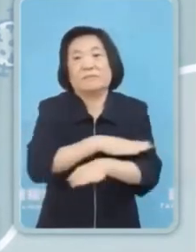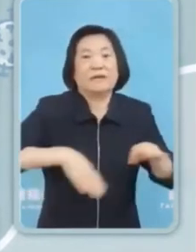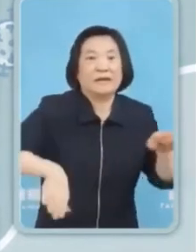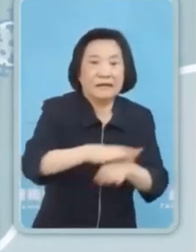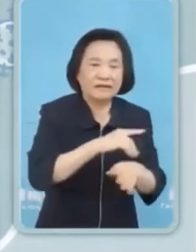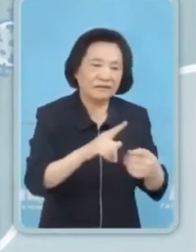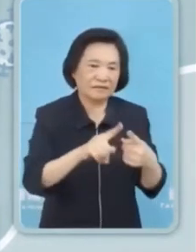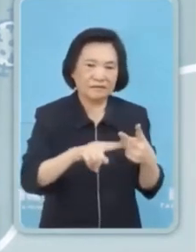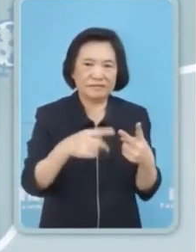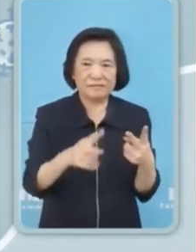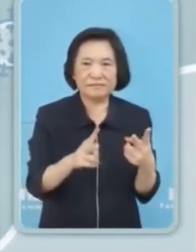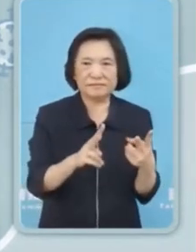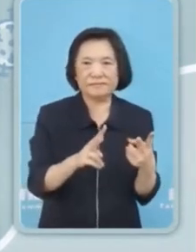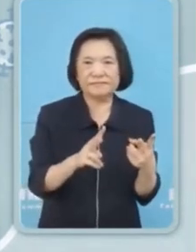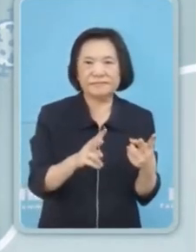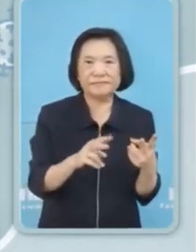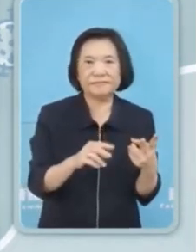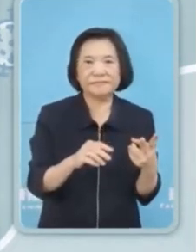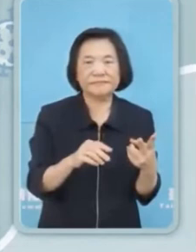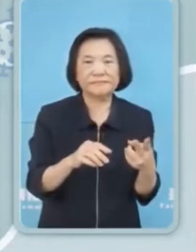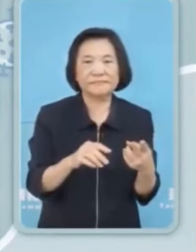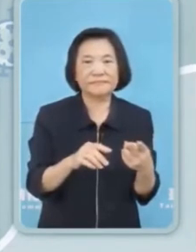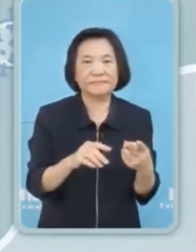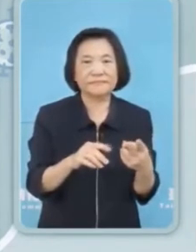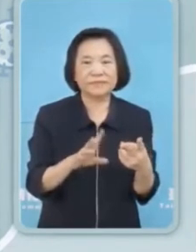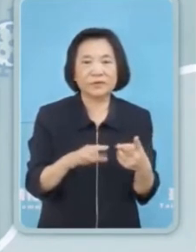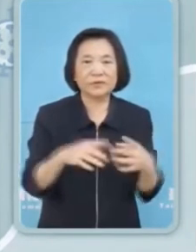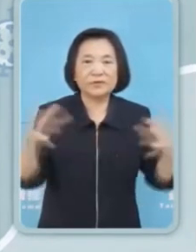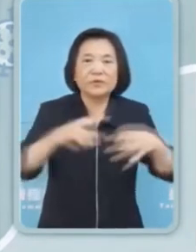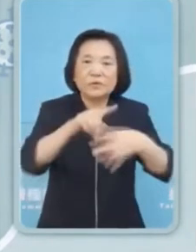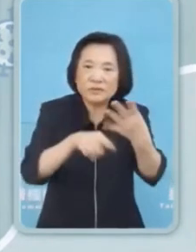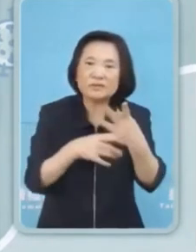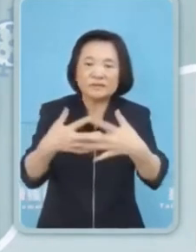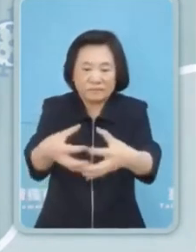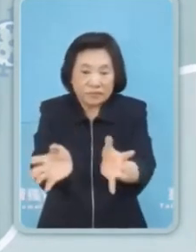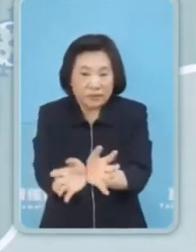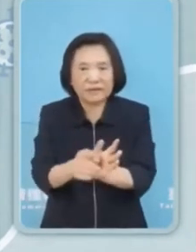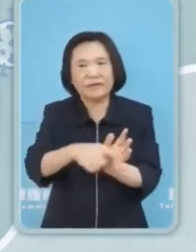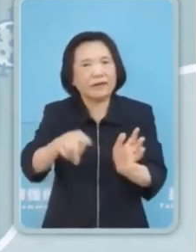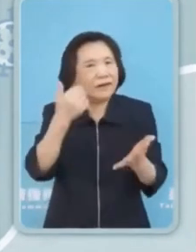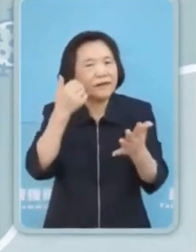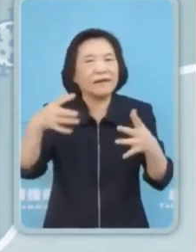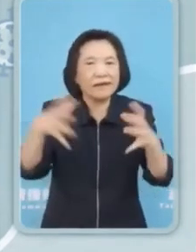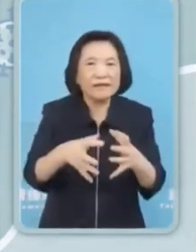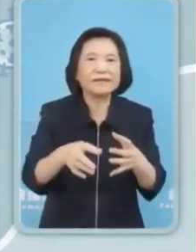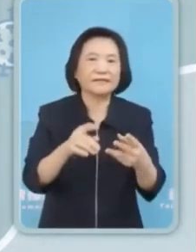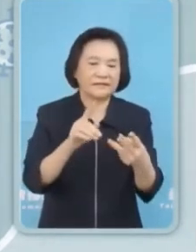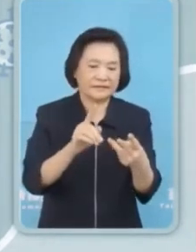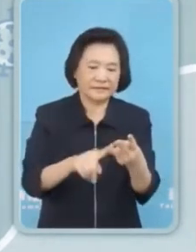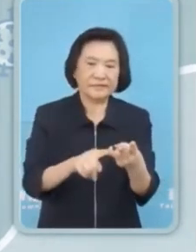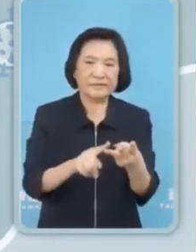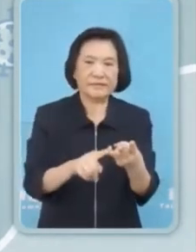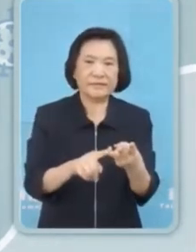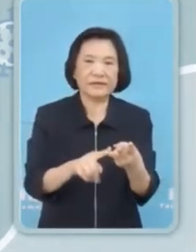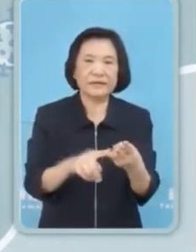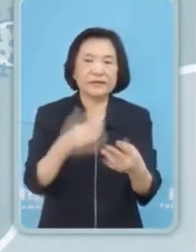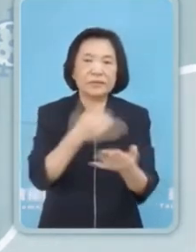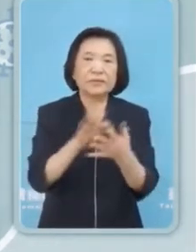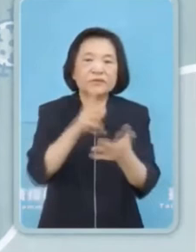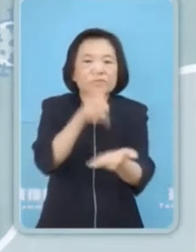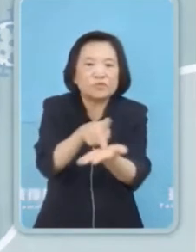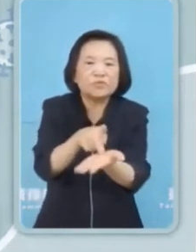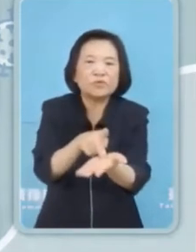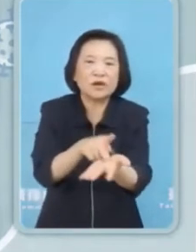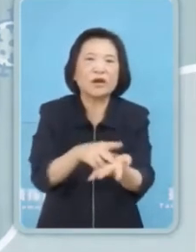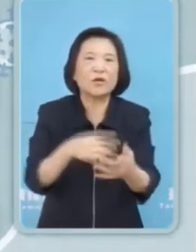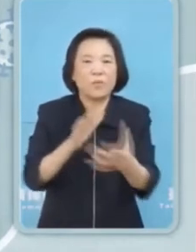是这种同志团体哦也是一个问题，或者是。大家合租一个公